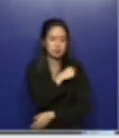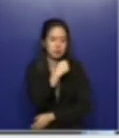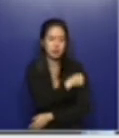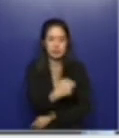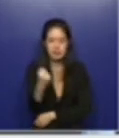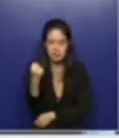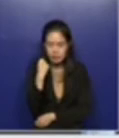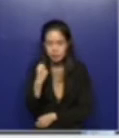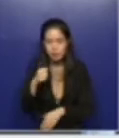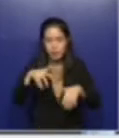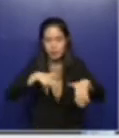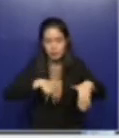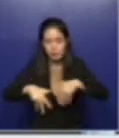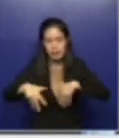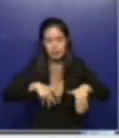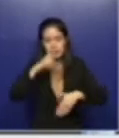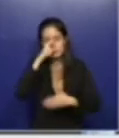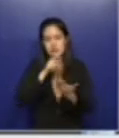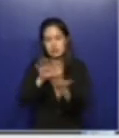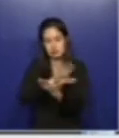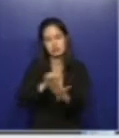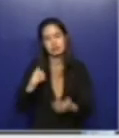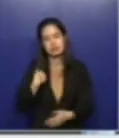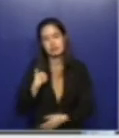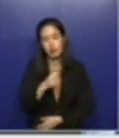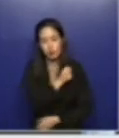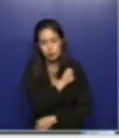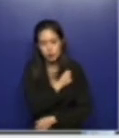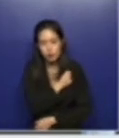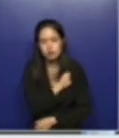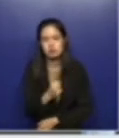นไทยอดทนอดกลั้นเสียสละ